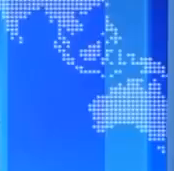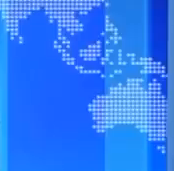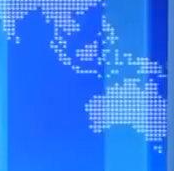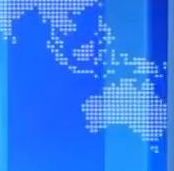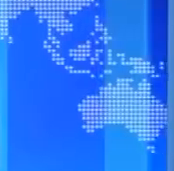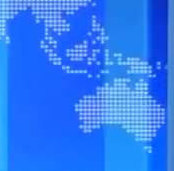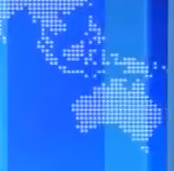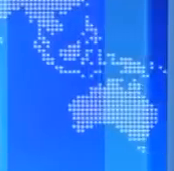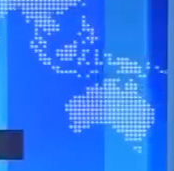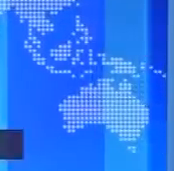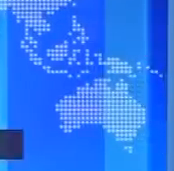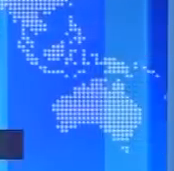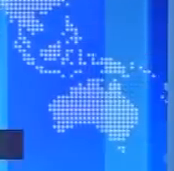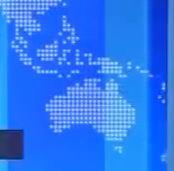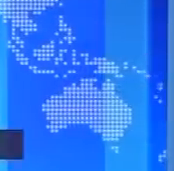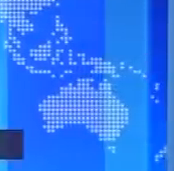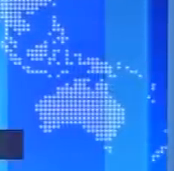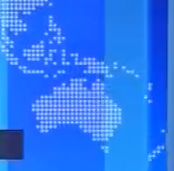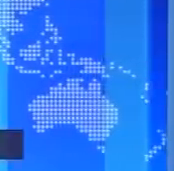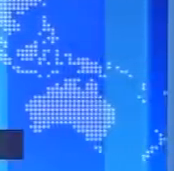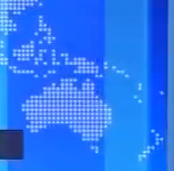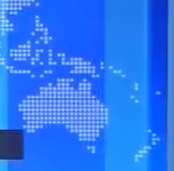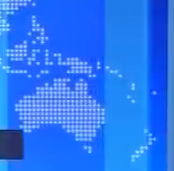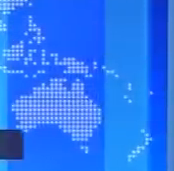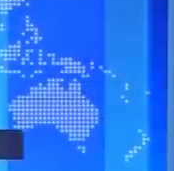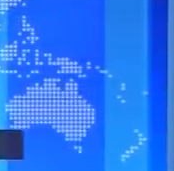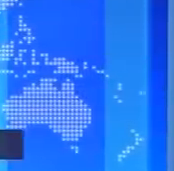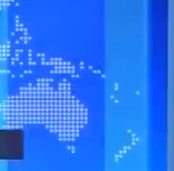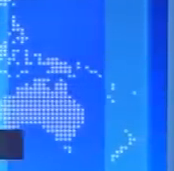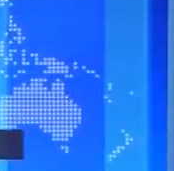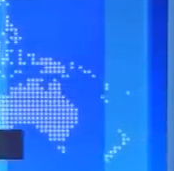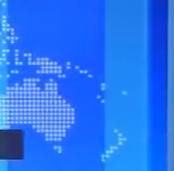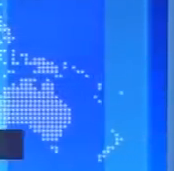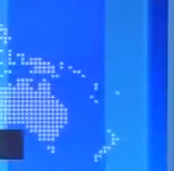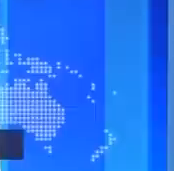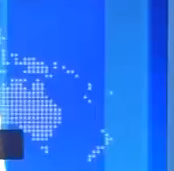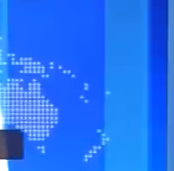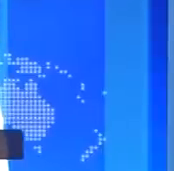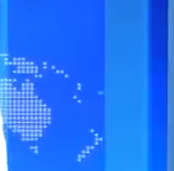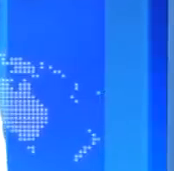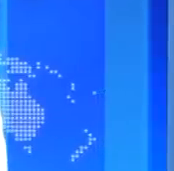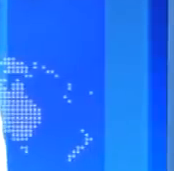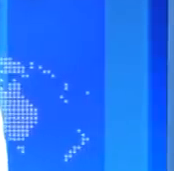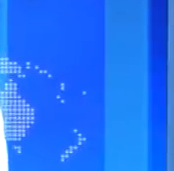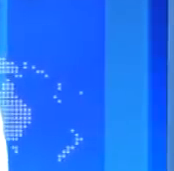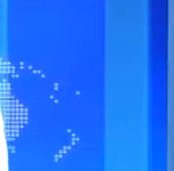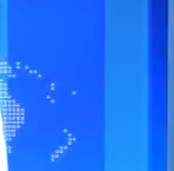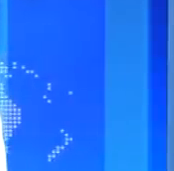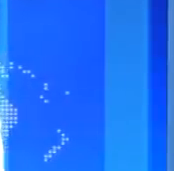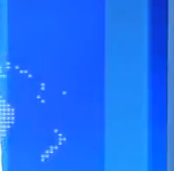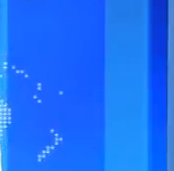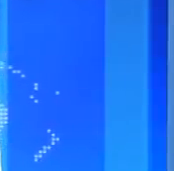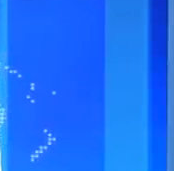commence avec un retard suite à la diffusion en direct de la plénière de l'Assemblée nationale qui diffusait plutôt qui votait la